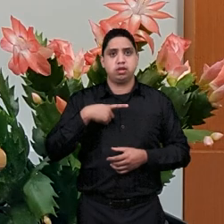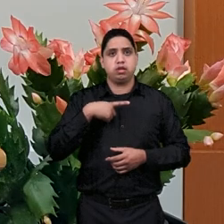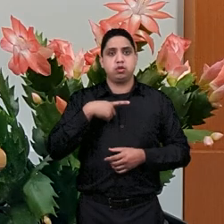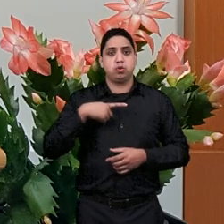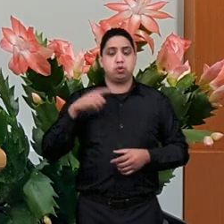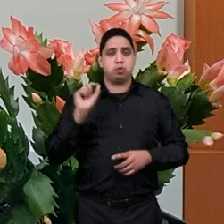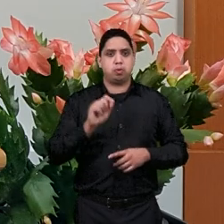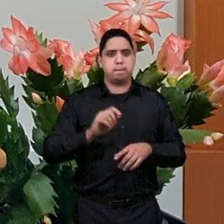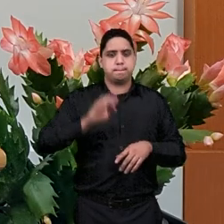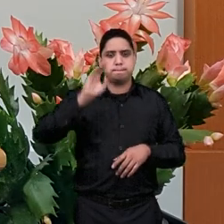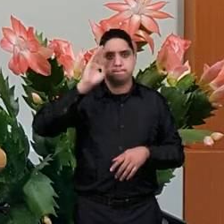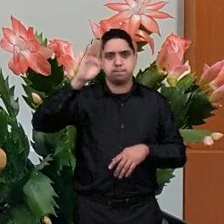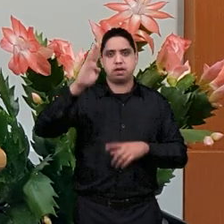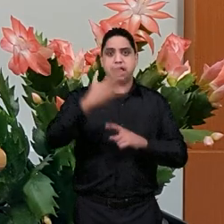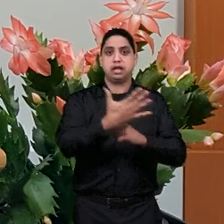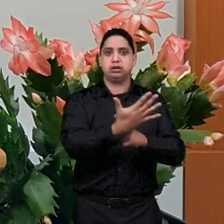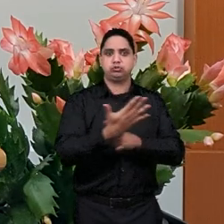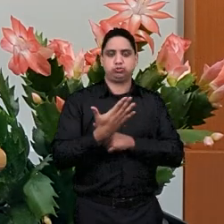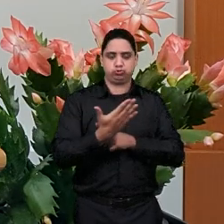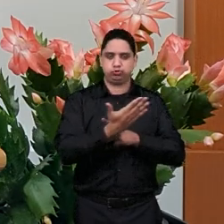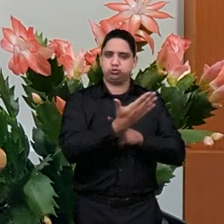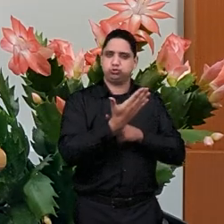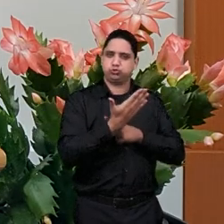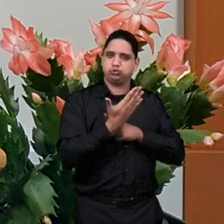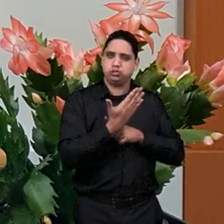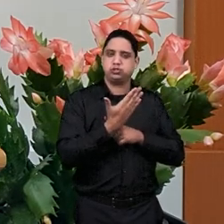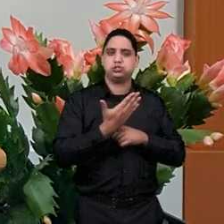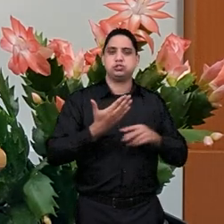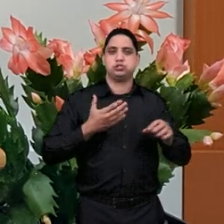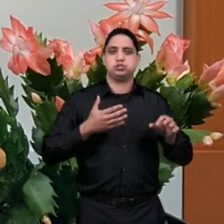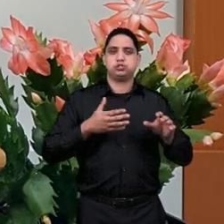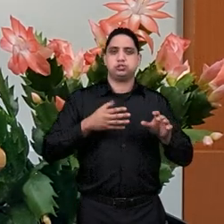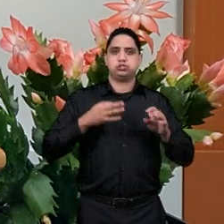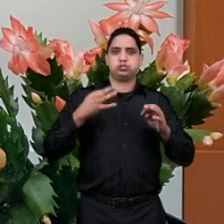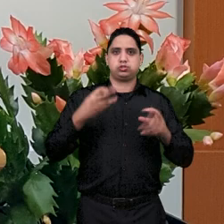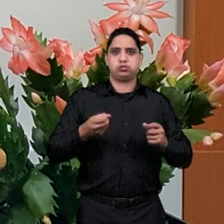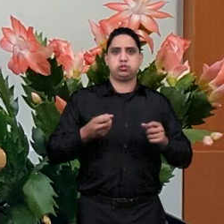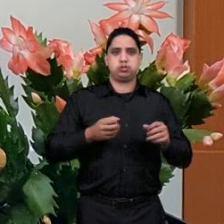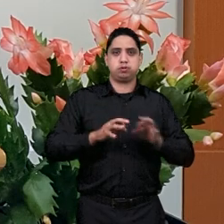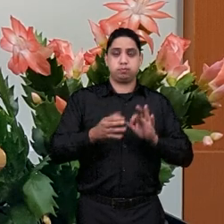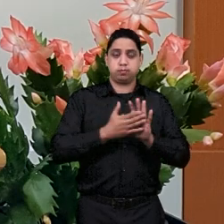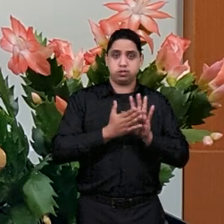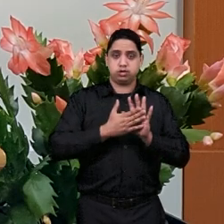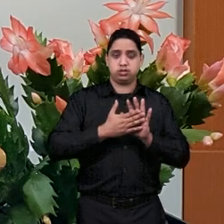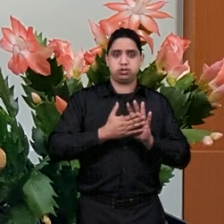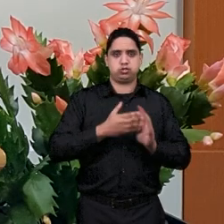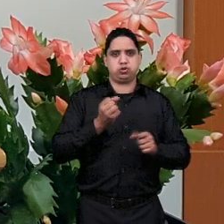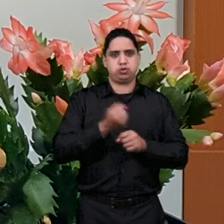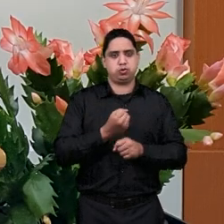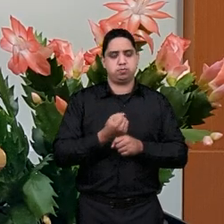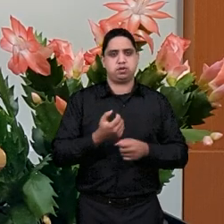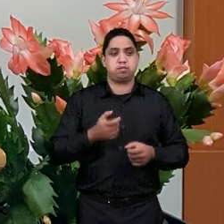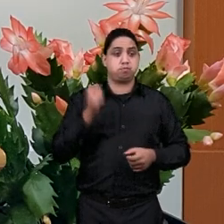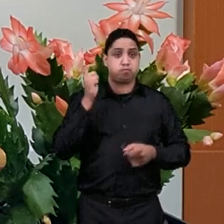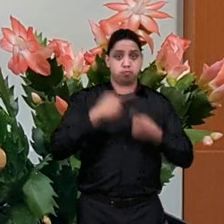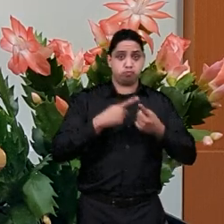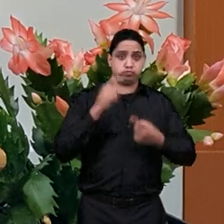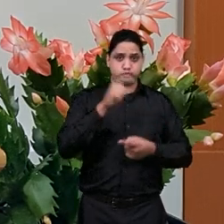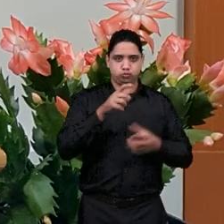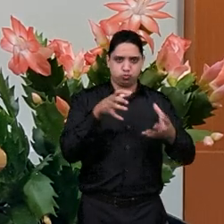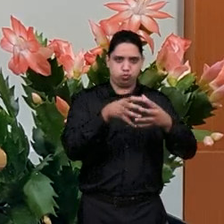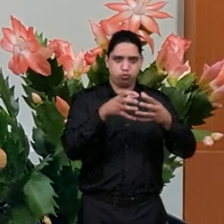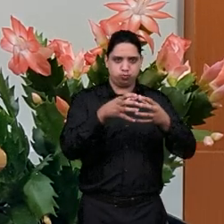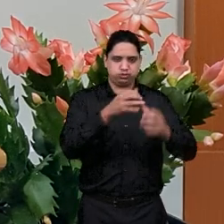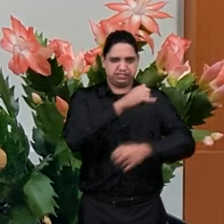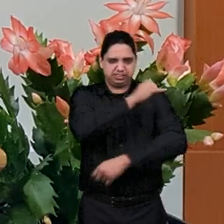de tout ce projet d'œuvre qu'on apporte, quand les frères de Rio de Janeiro sont engagés